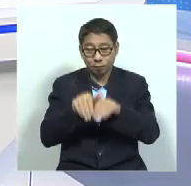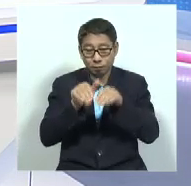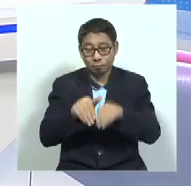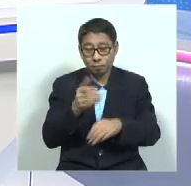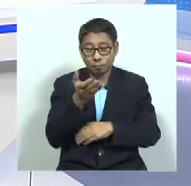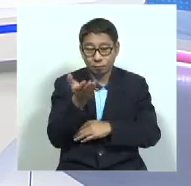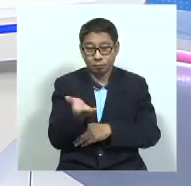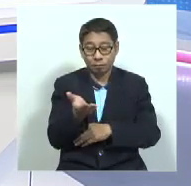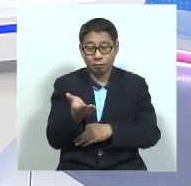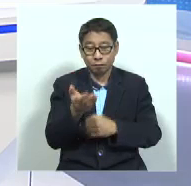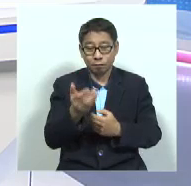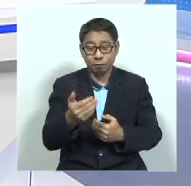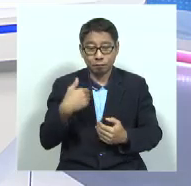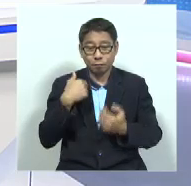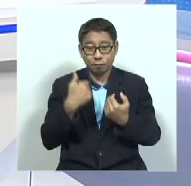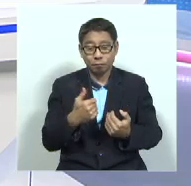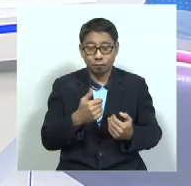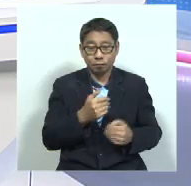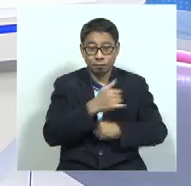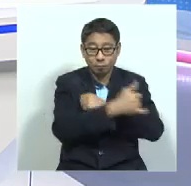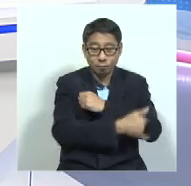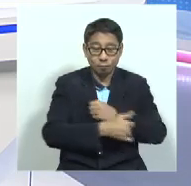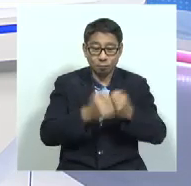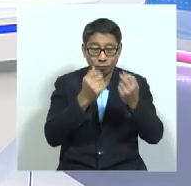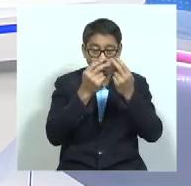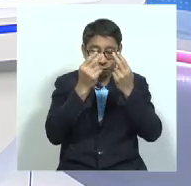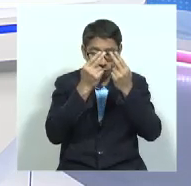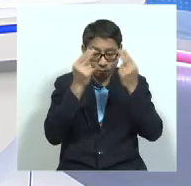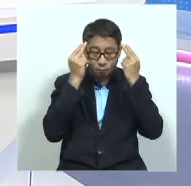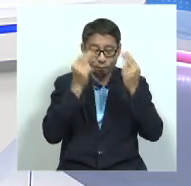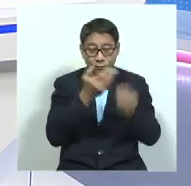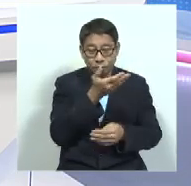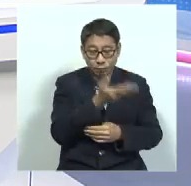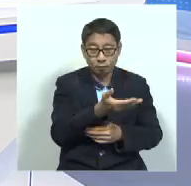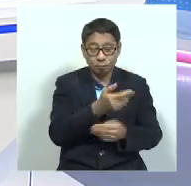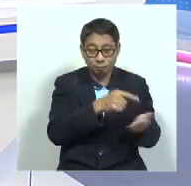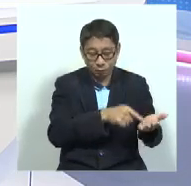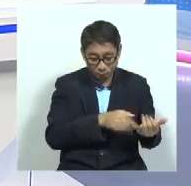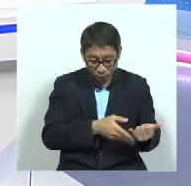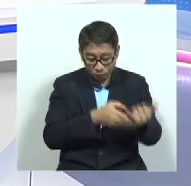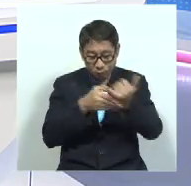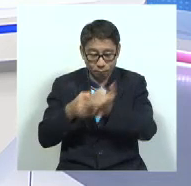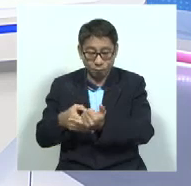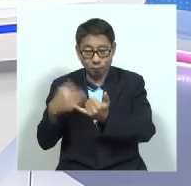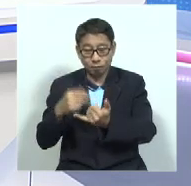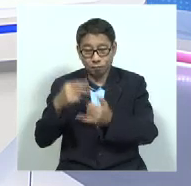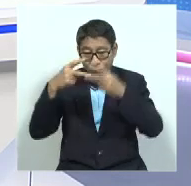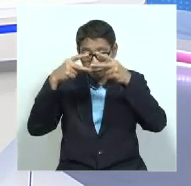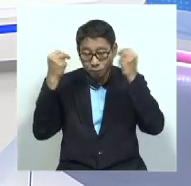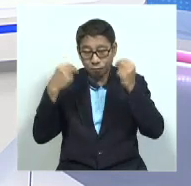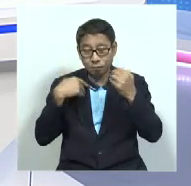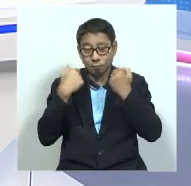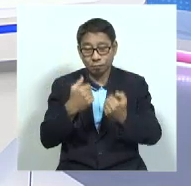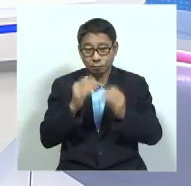ร้องขอให้ทางแล้วทางบาเรนเนี่ยเขาก็ร้องขอให้ส่งกลับไปที่ประเทศบาเรนในฐานะผู้ร้ายข้ามแดนเรื่องนี้กำลังเป็น